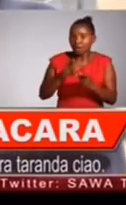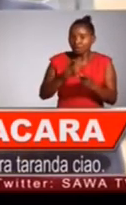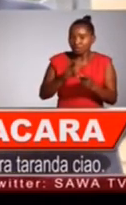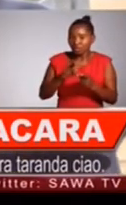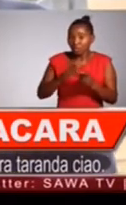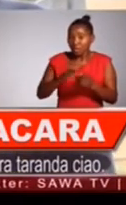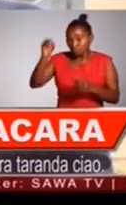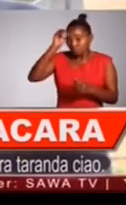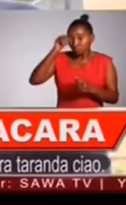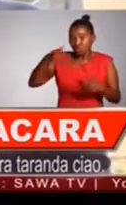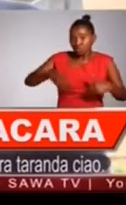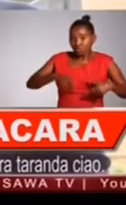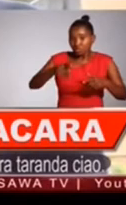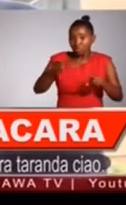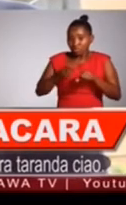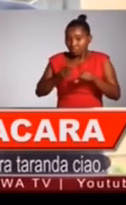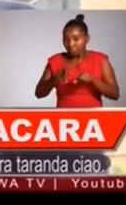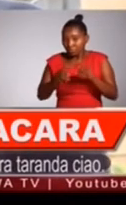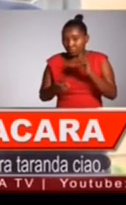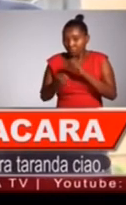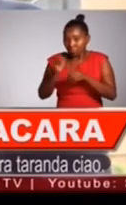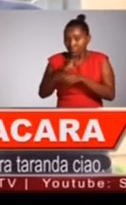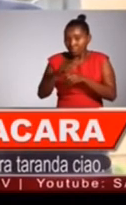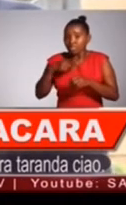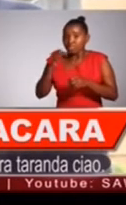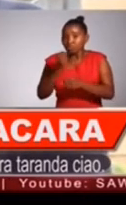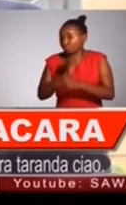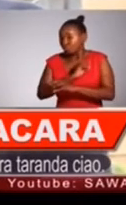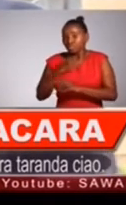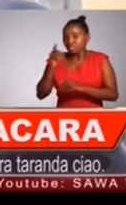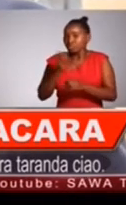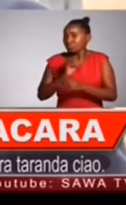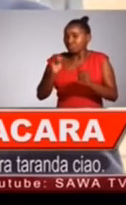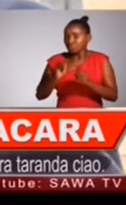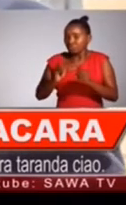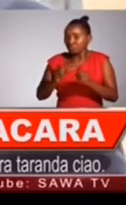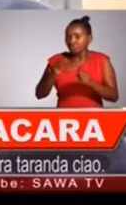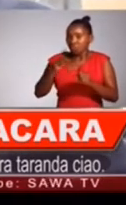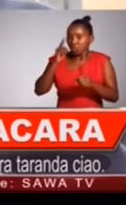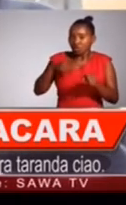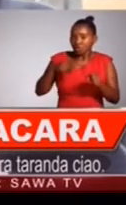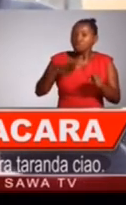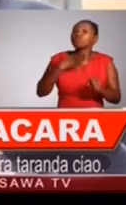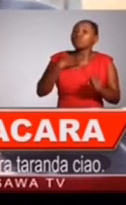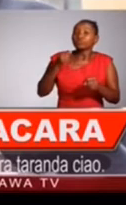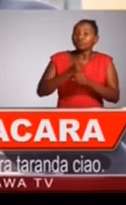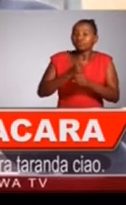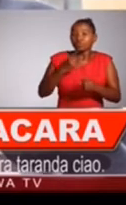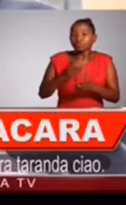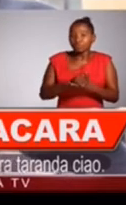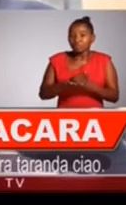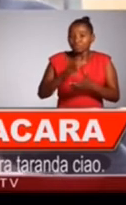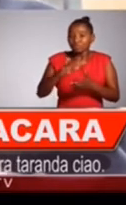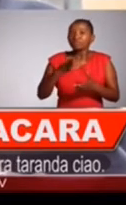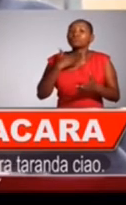Kwa maoni yangu kuwa huijana na mawaitha ni Kwa zisemi akuna kazi Hile kituwa nye anasikia ya ya nataka kufanya